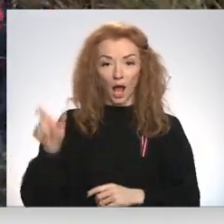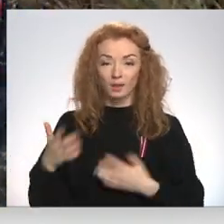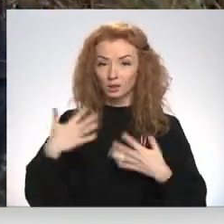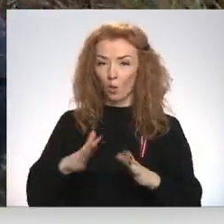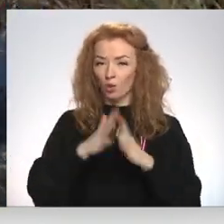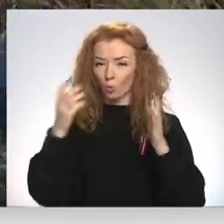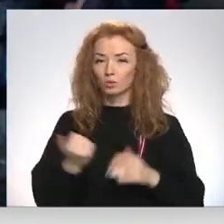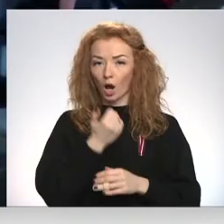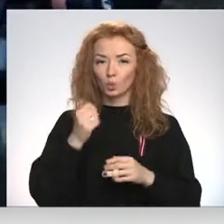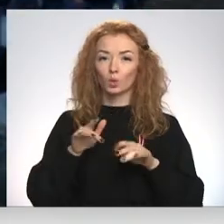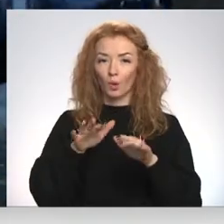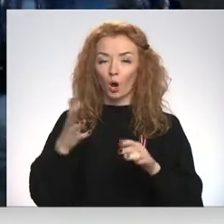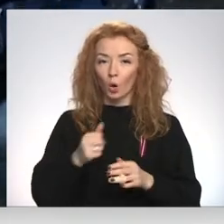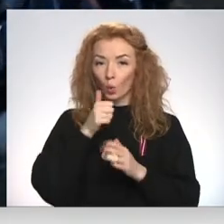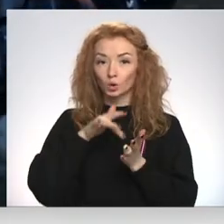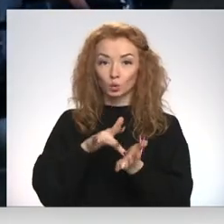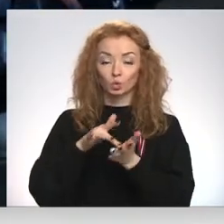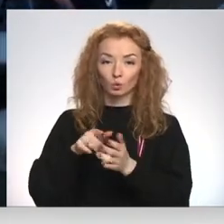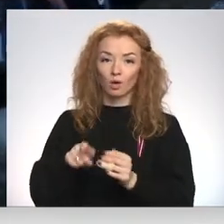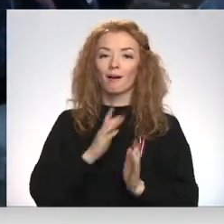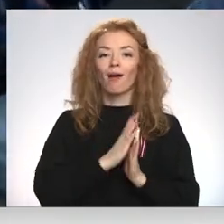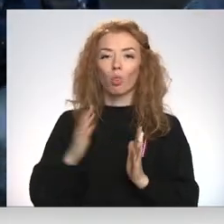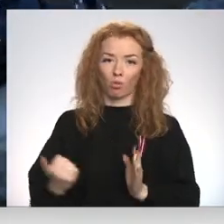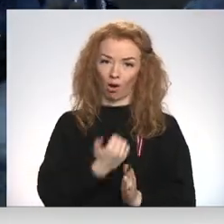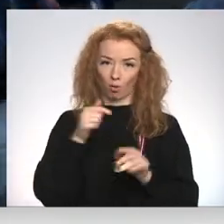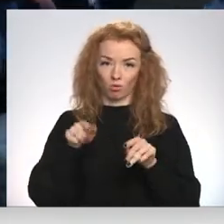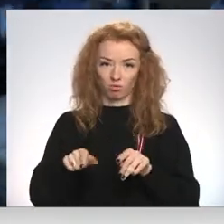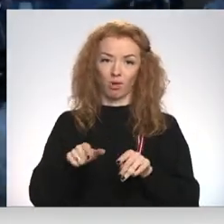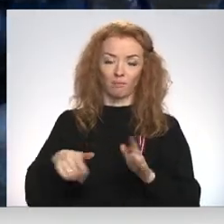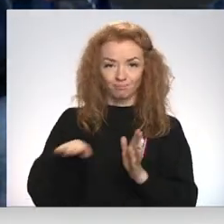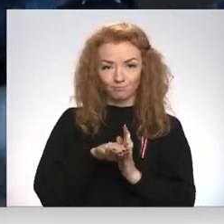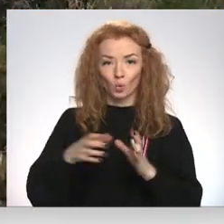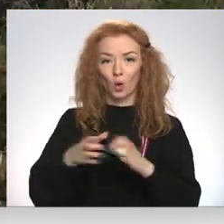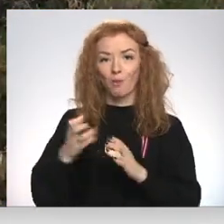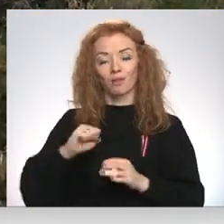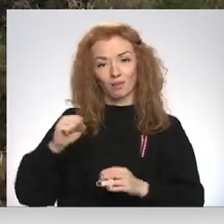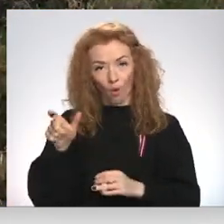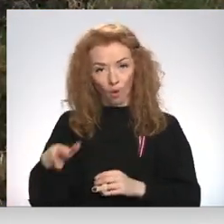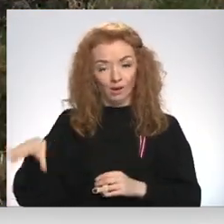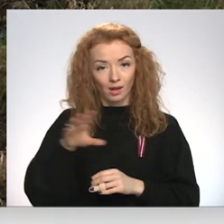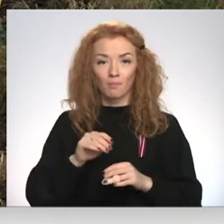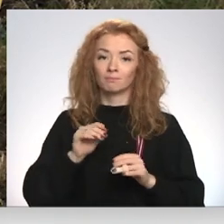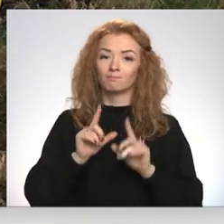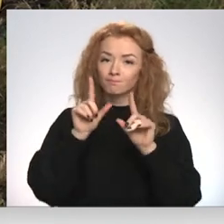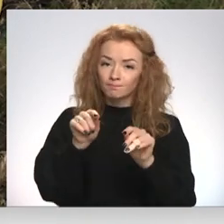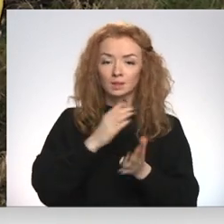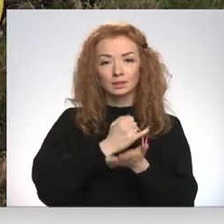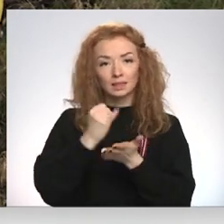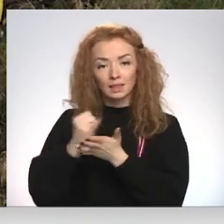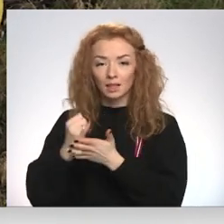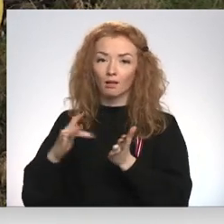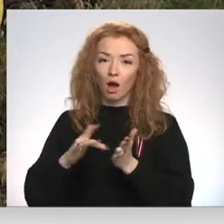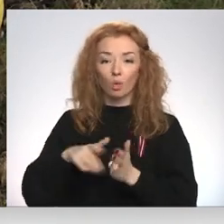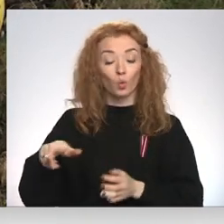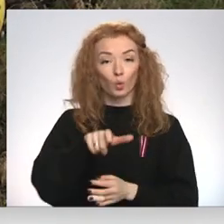jau daudzus gadus, šis ir ikgadējs rudens pasākums, kad kopā ar citiem domu biedriem viņš dodas sakārtot kādu no upēm, kura